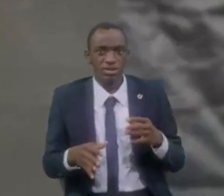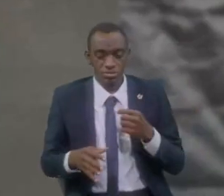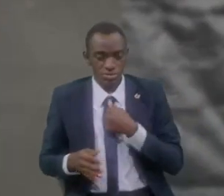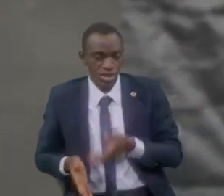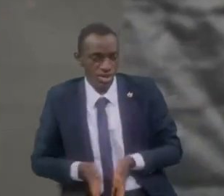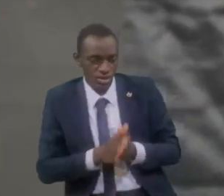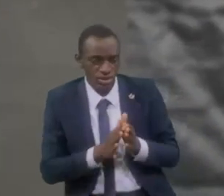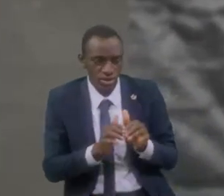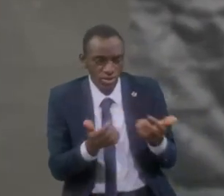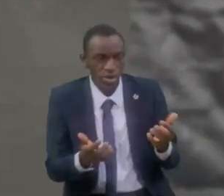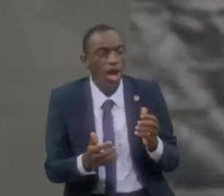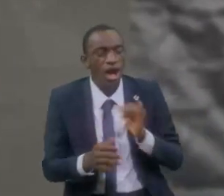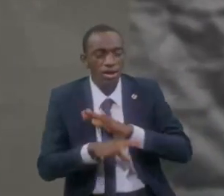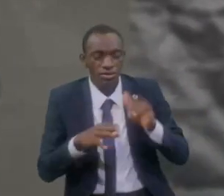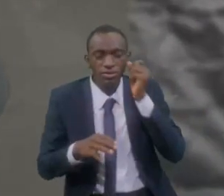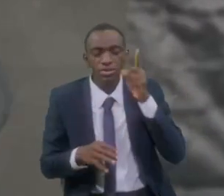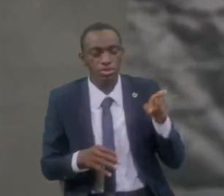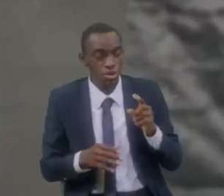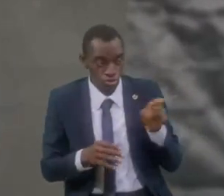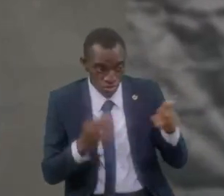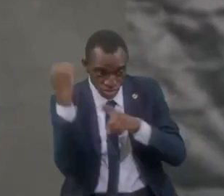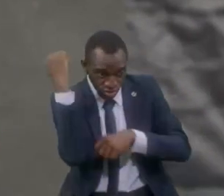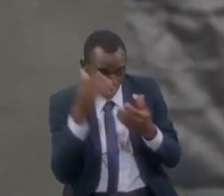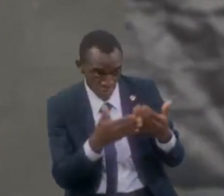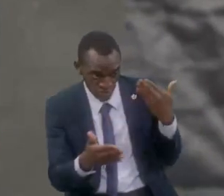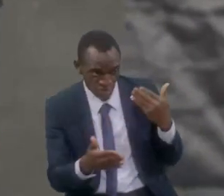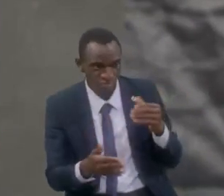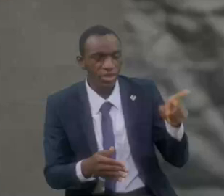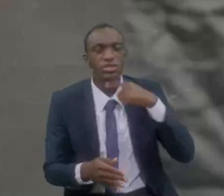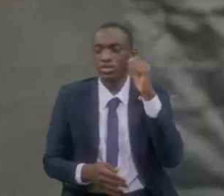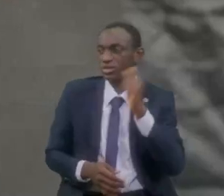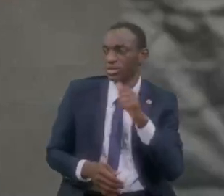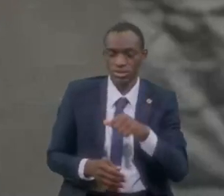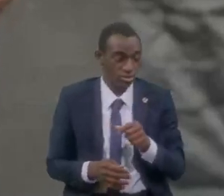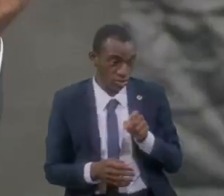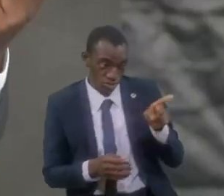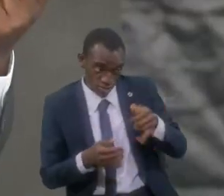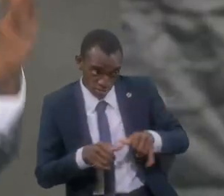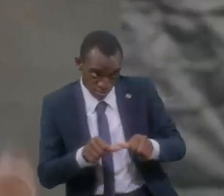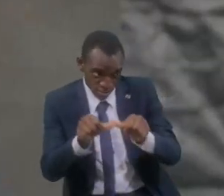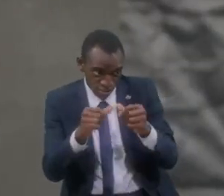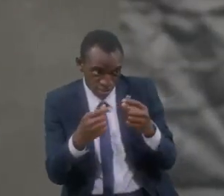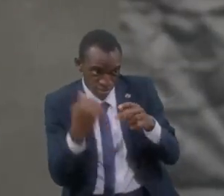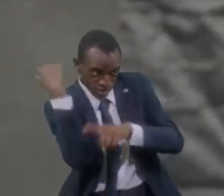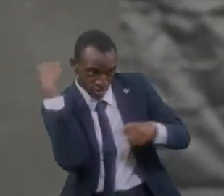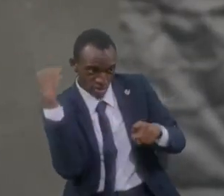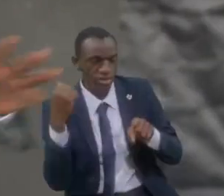Quand est-ce que tu volais avant? Oui. Est-ce que tu voles maintenant? Oui. Montre-moi. Où est la